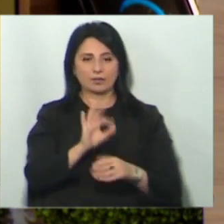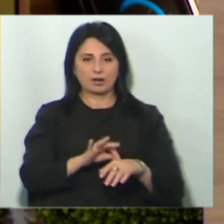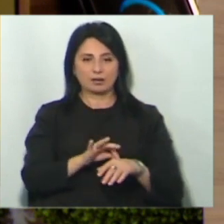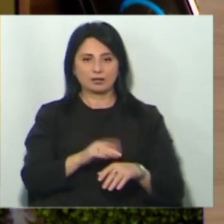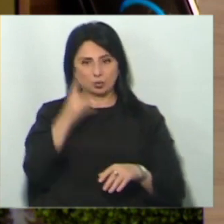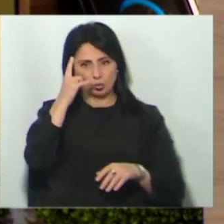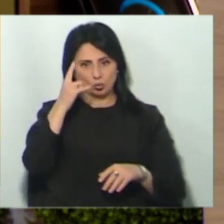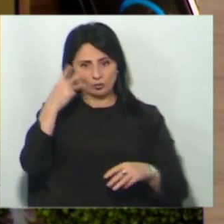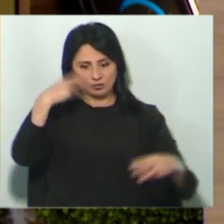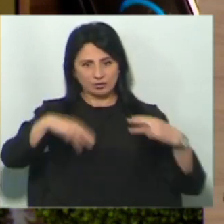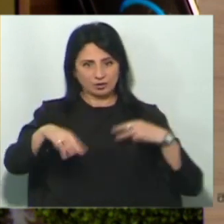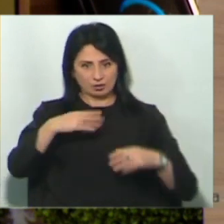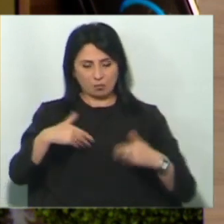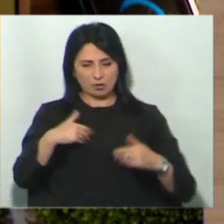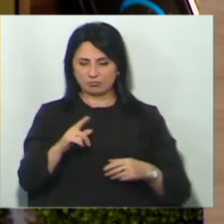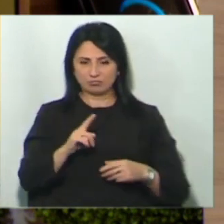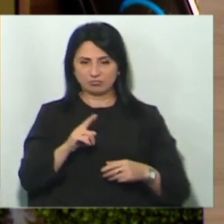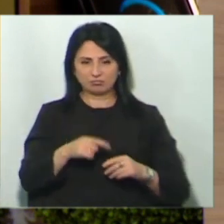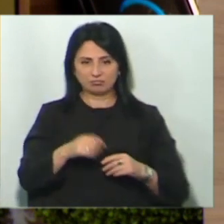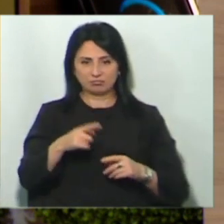ჩვენ ორგანიზმს. Ამიტომ